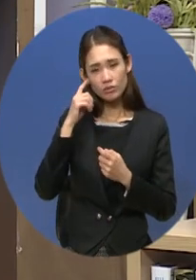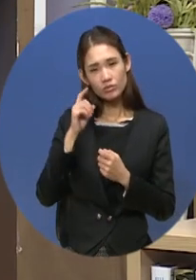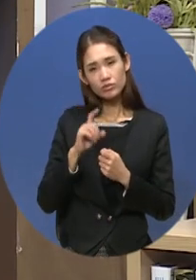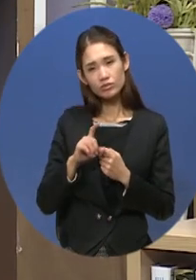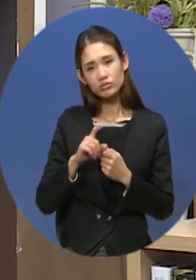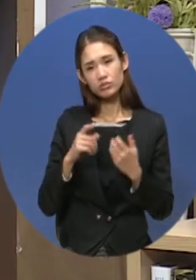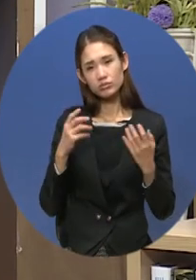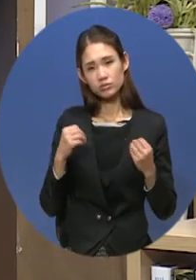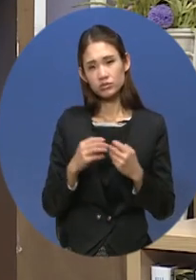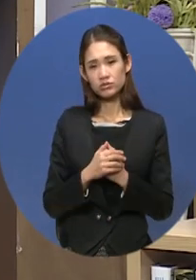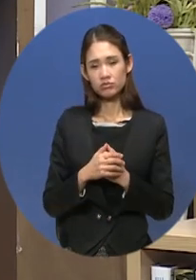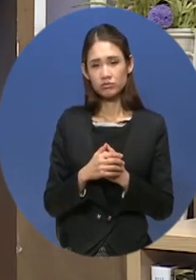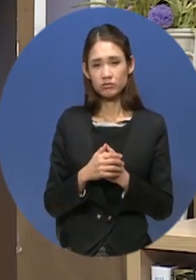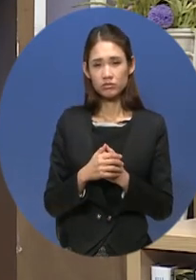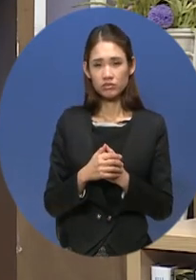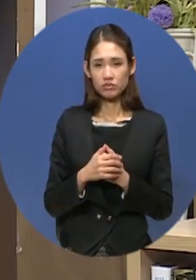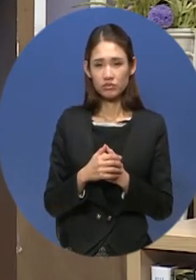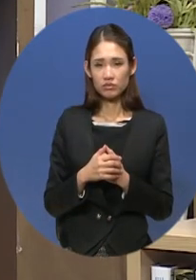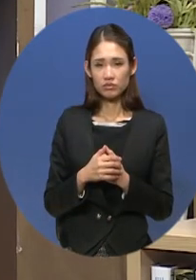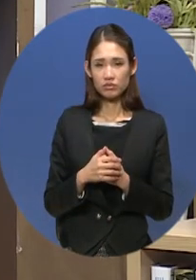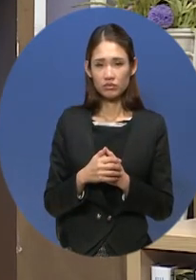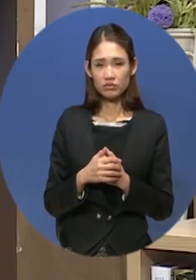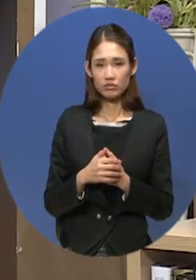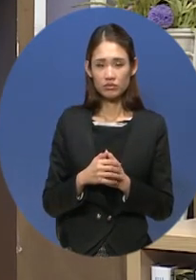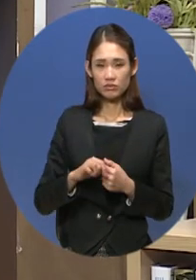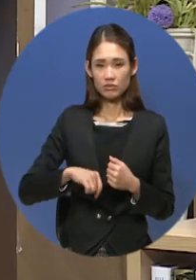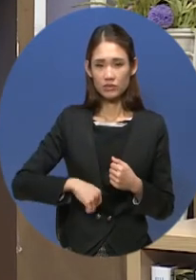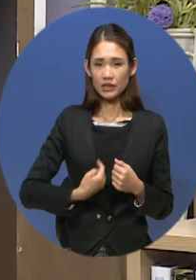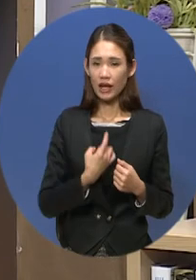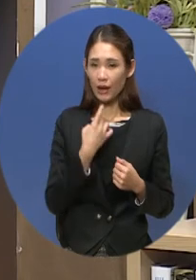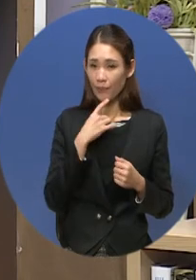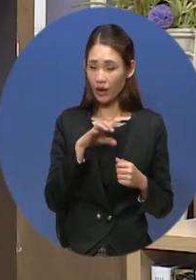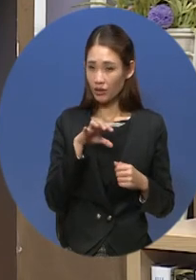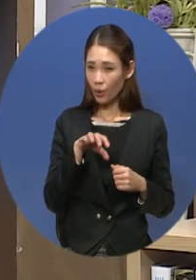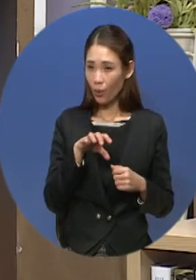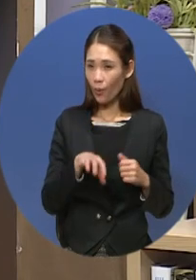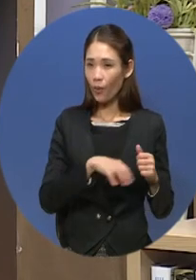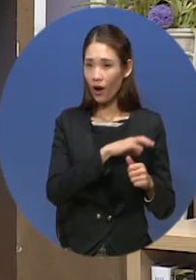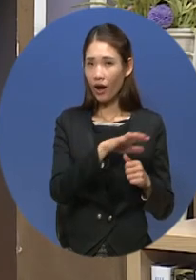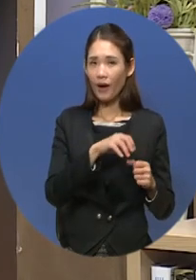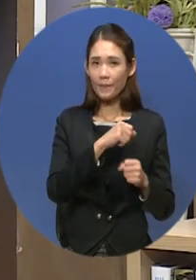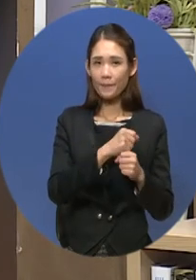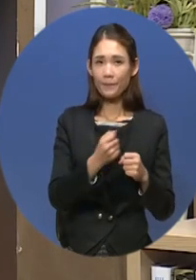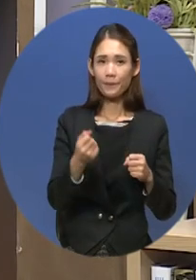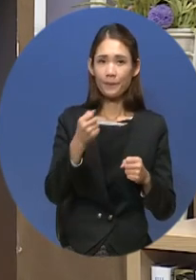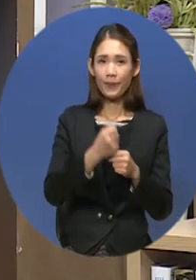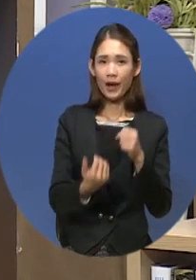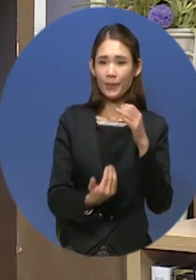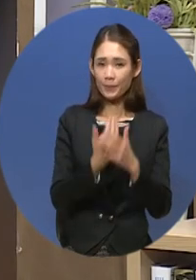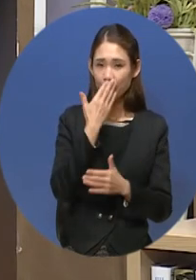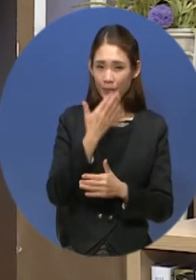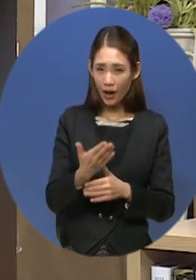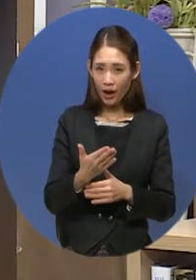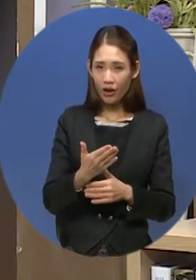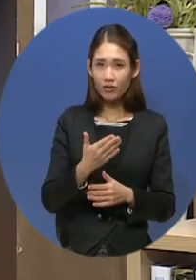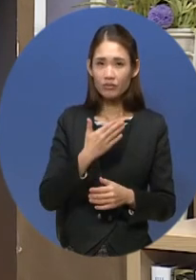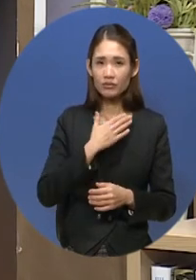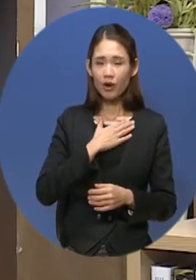깊은데 네. 그런 이 자기들만의 공간이 생겼다는 것에 대해서 그렇죠. 네,